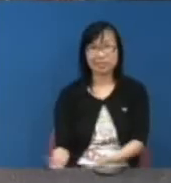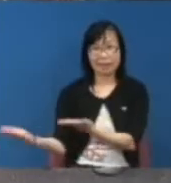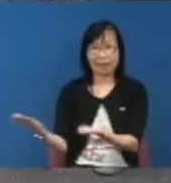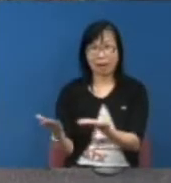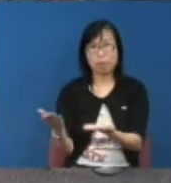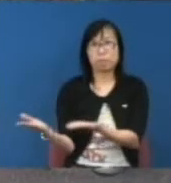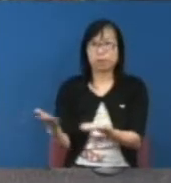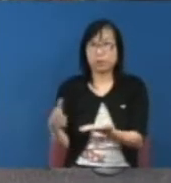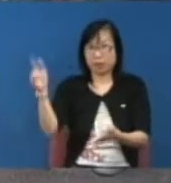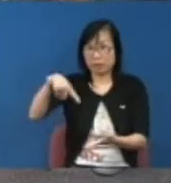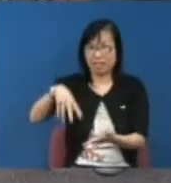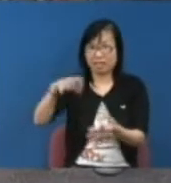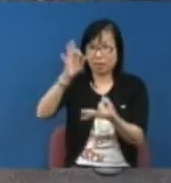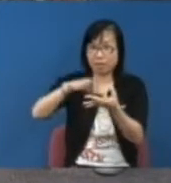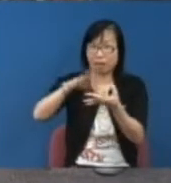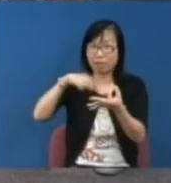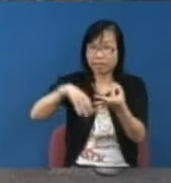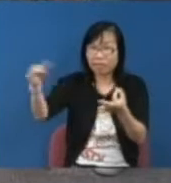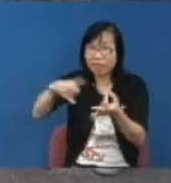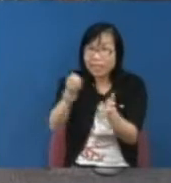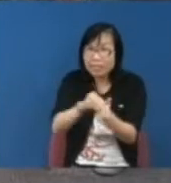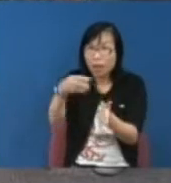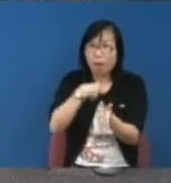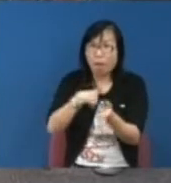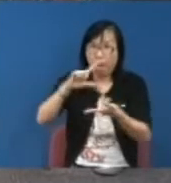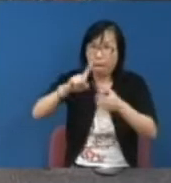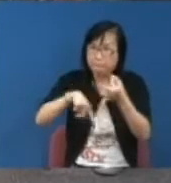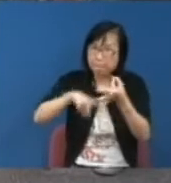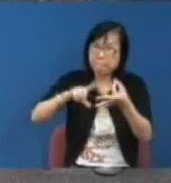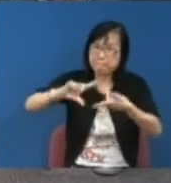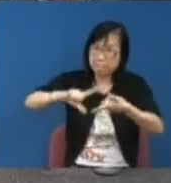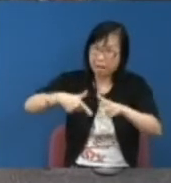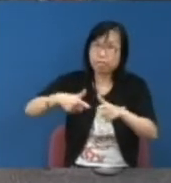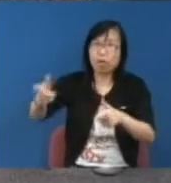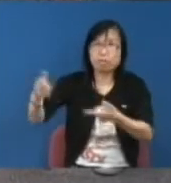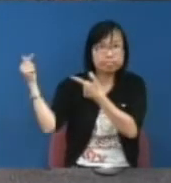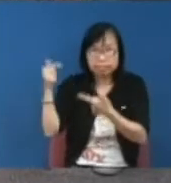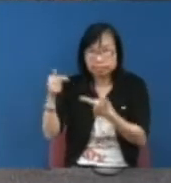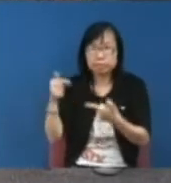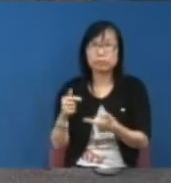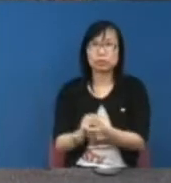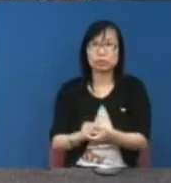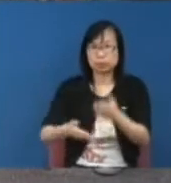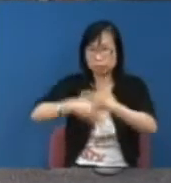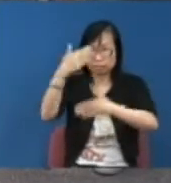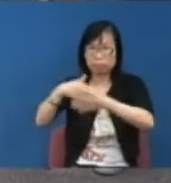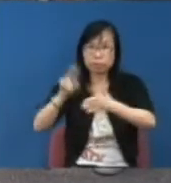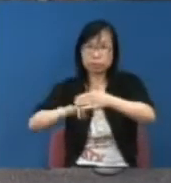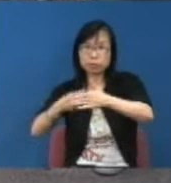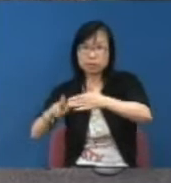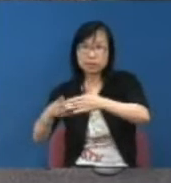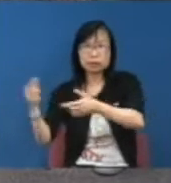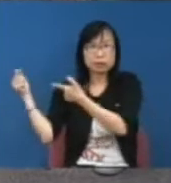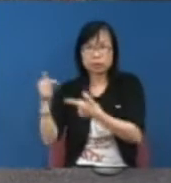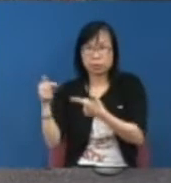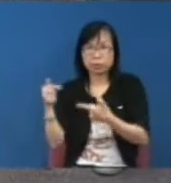Hello， 歡迎你到咧姗姗來遲嘅節目啊！我係方國山 Christine， 係今日咧又繼續同我哋講樓宇維修篇咧嘅延續